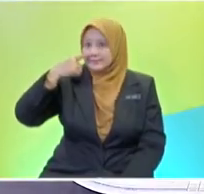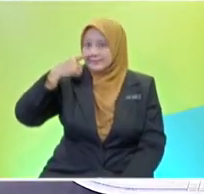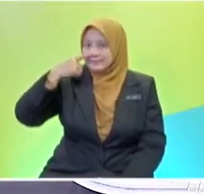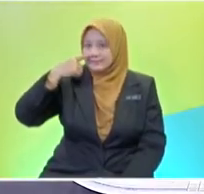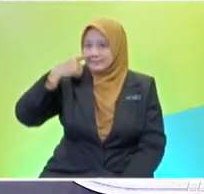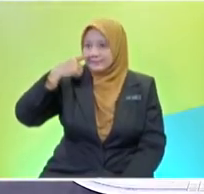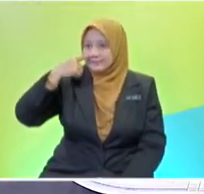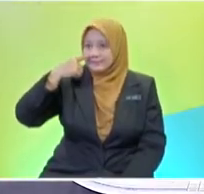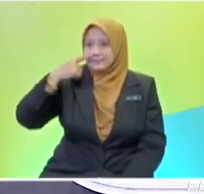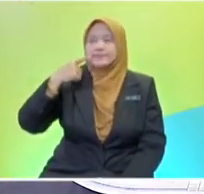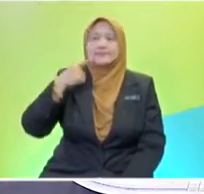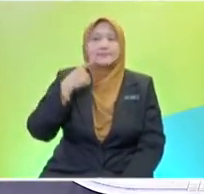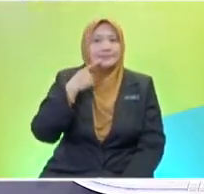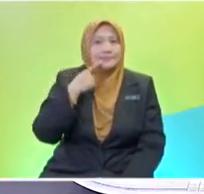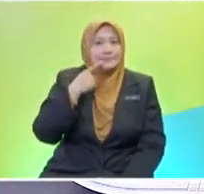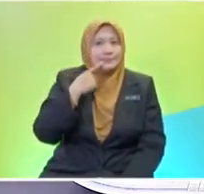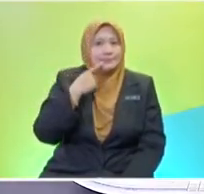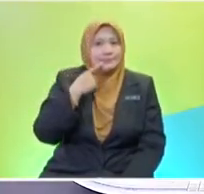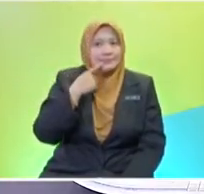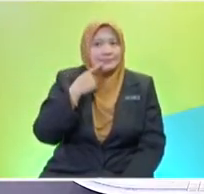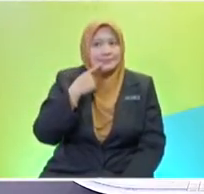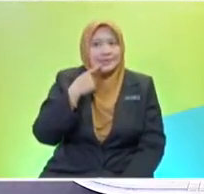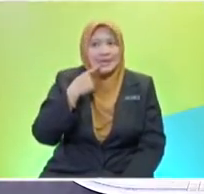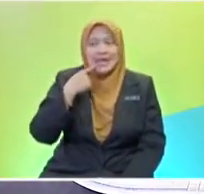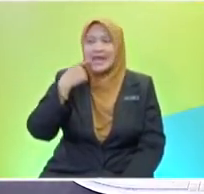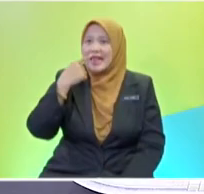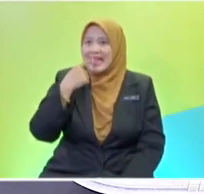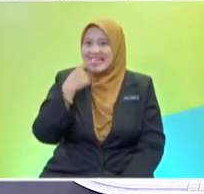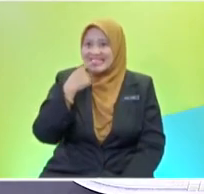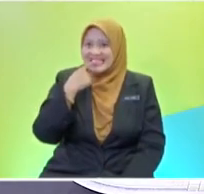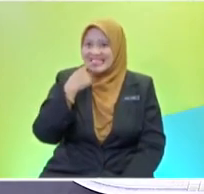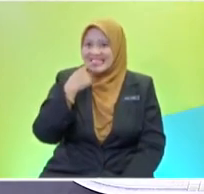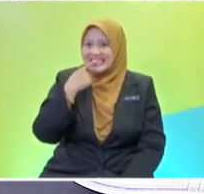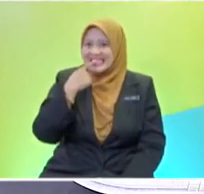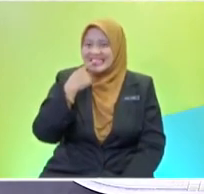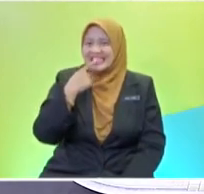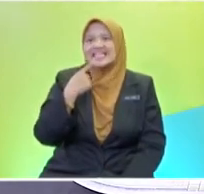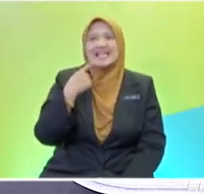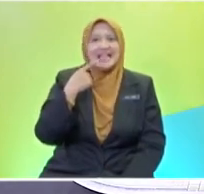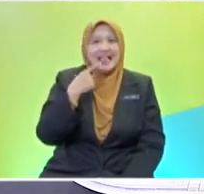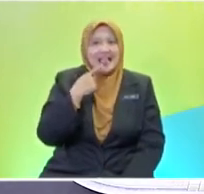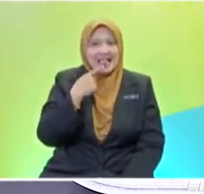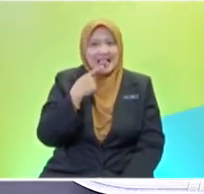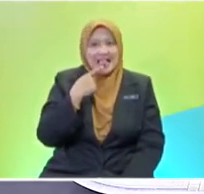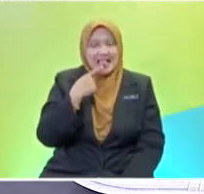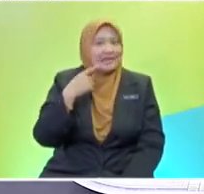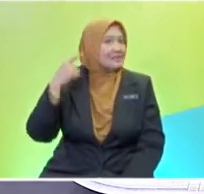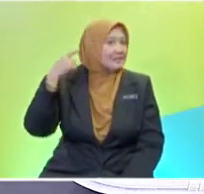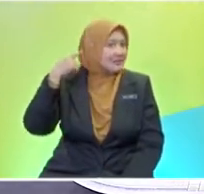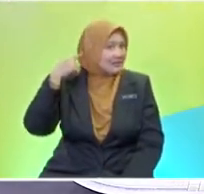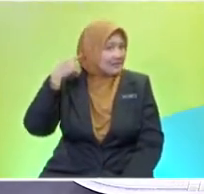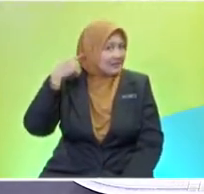lagi ada mulut tadi gigi gigi gigi menggunakan telinga untuk